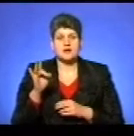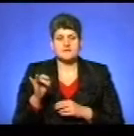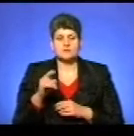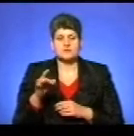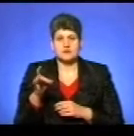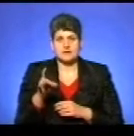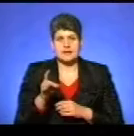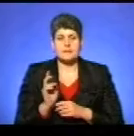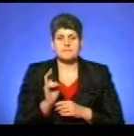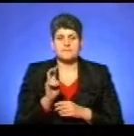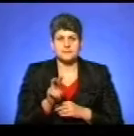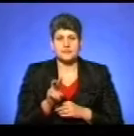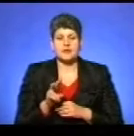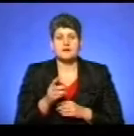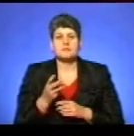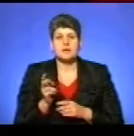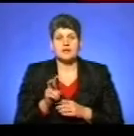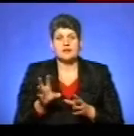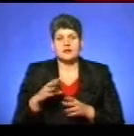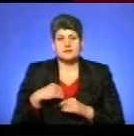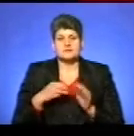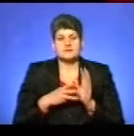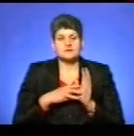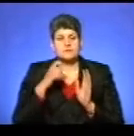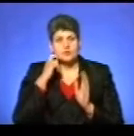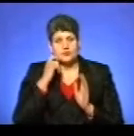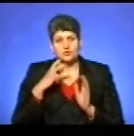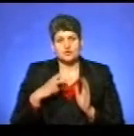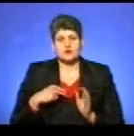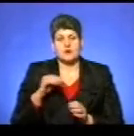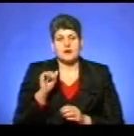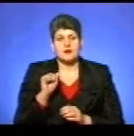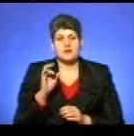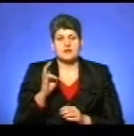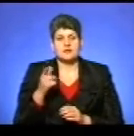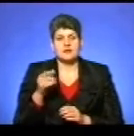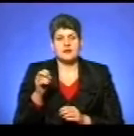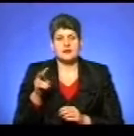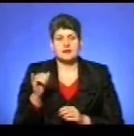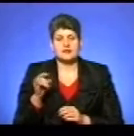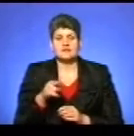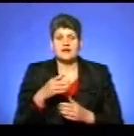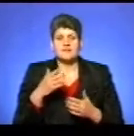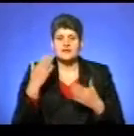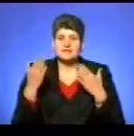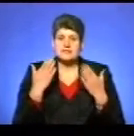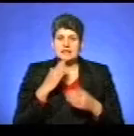На презентацію проекту приїхала разом з 8-річною донькою Ангеліною. Вона весела, дівчинка